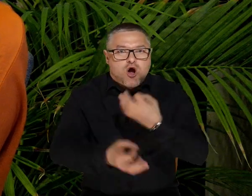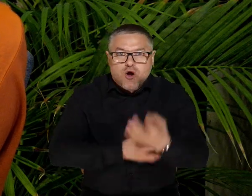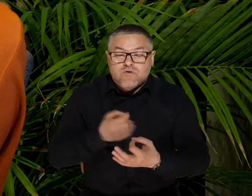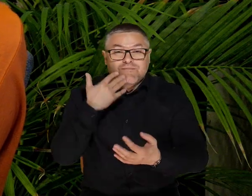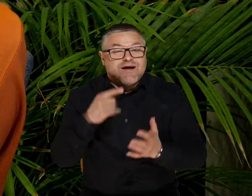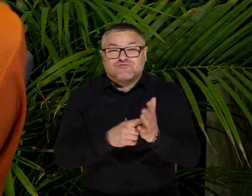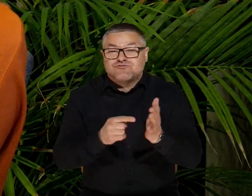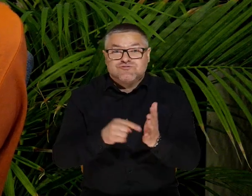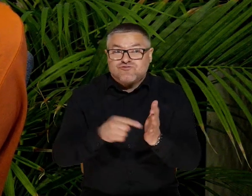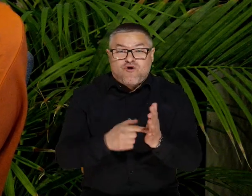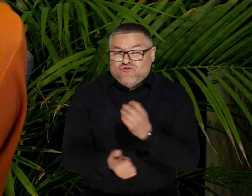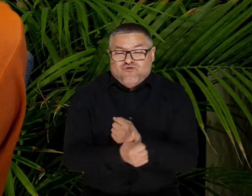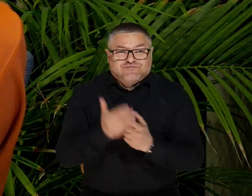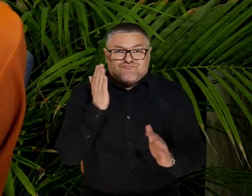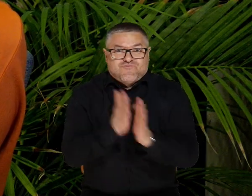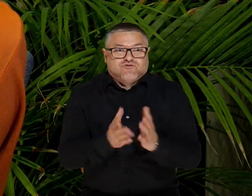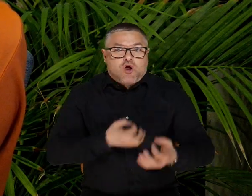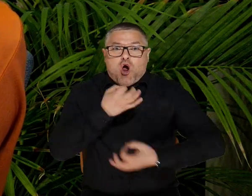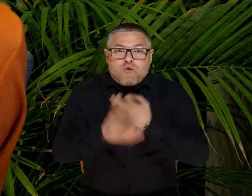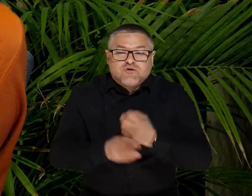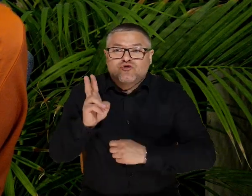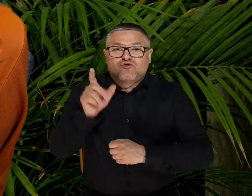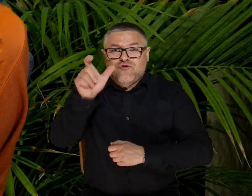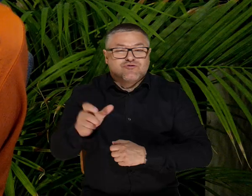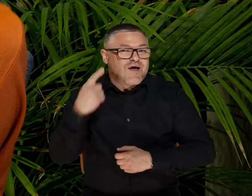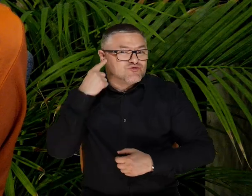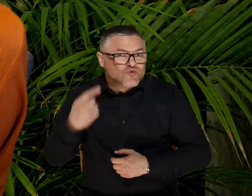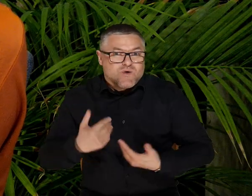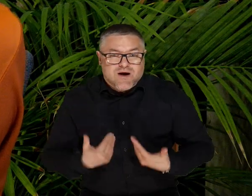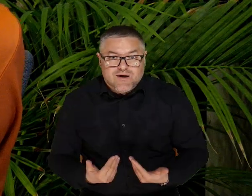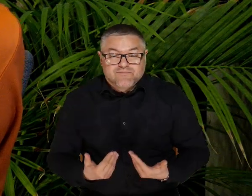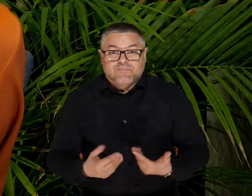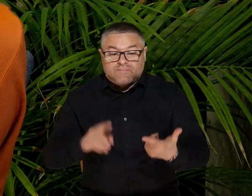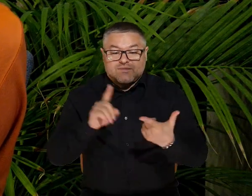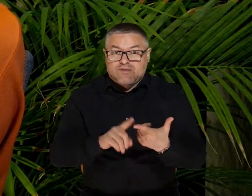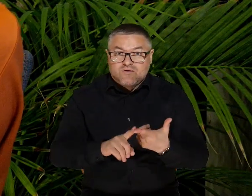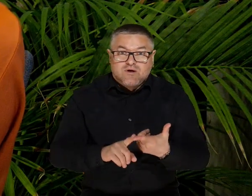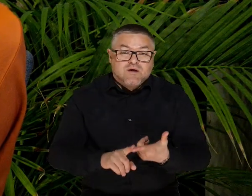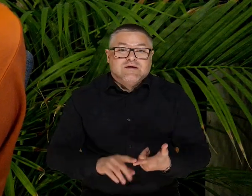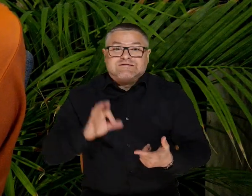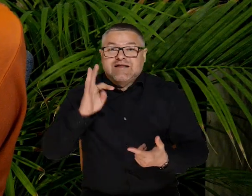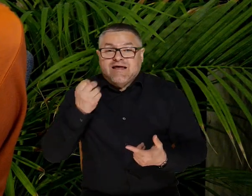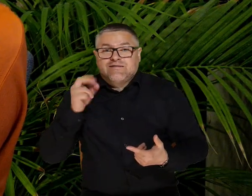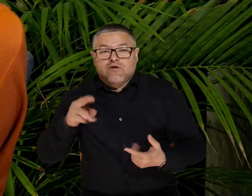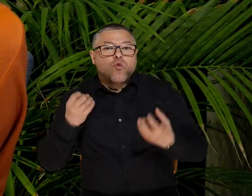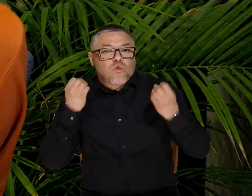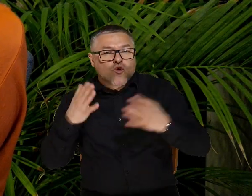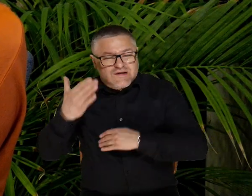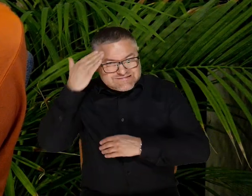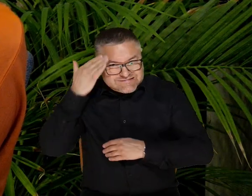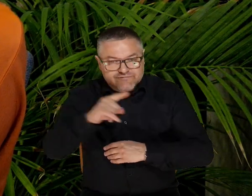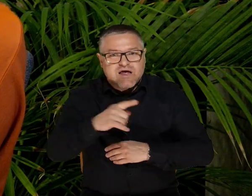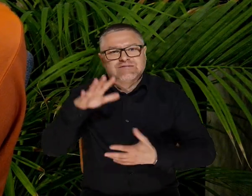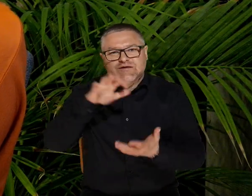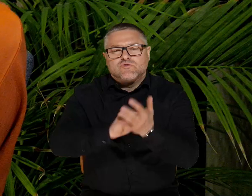to chodziło. Z drugiej strony Wolfgang Steiner, kulturoznawca zajmujący się